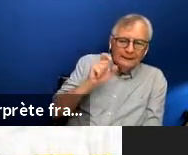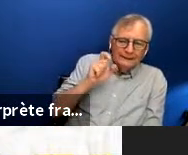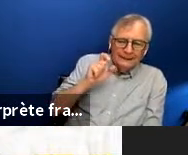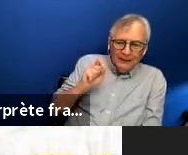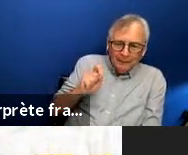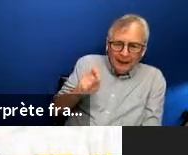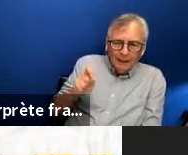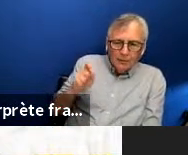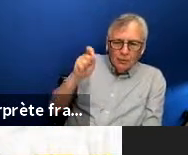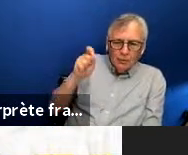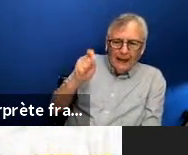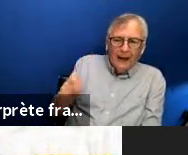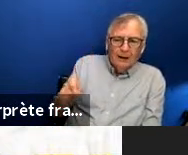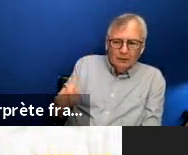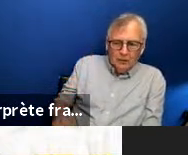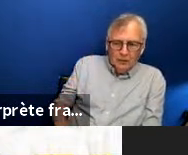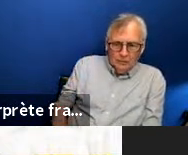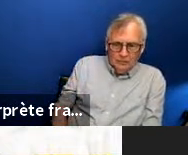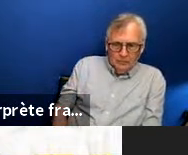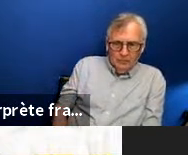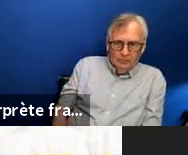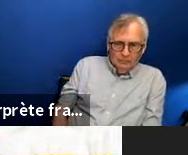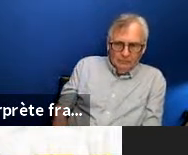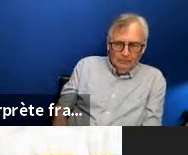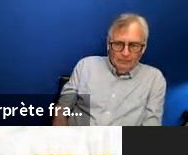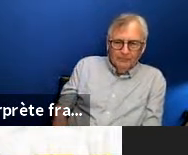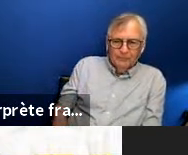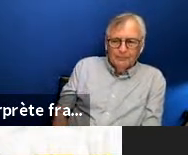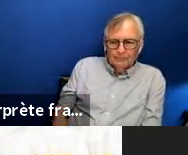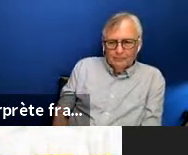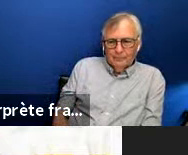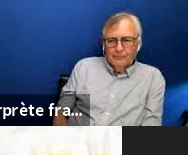mais c'est vraiment une langue.